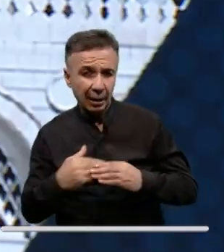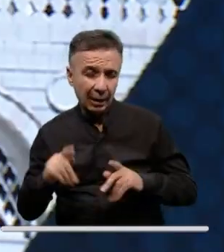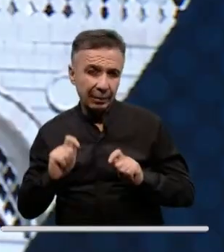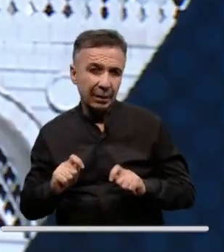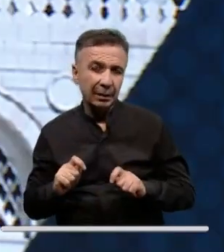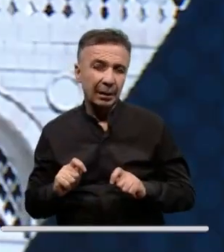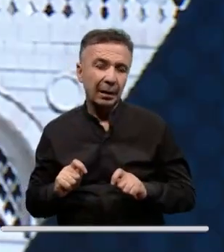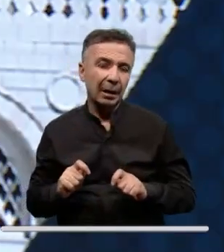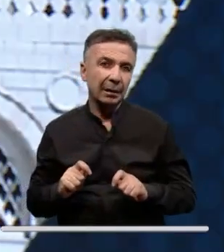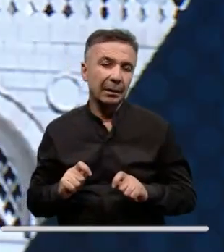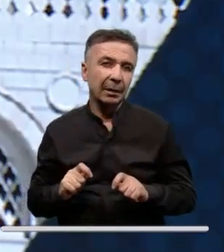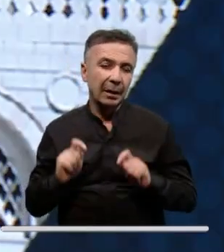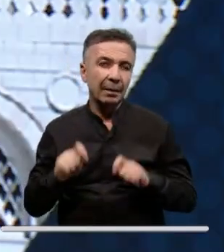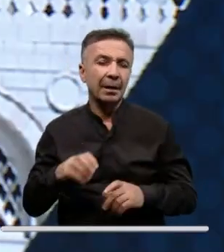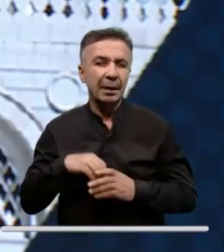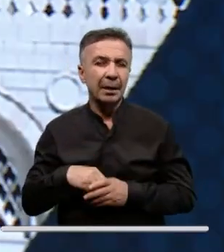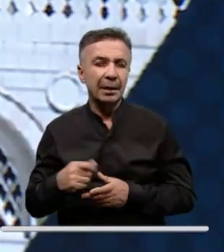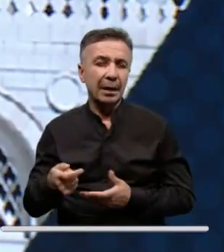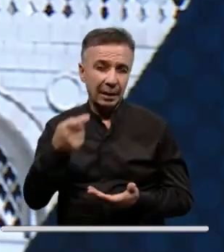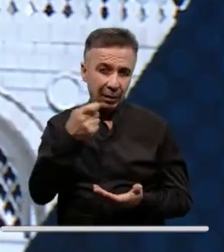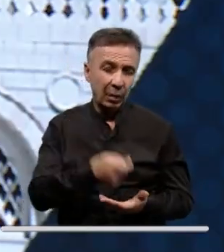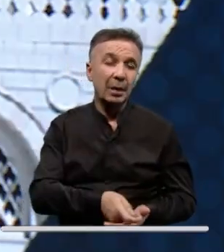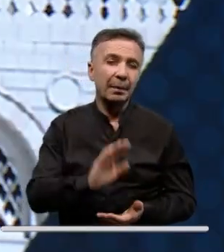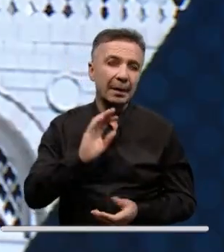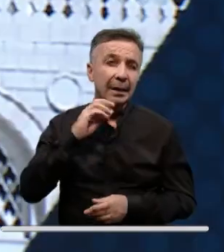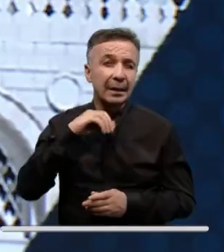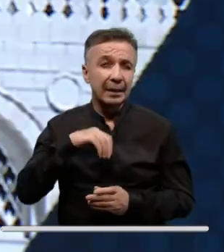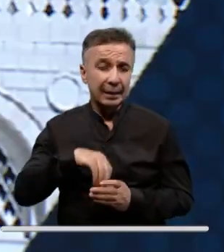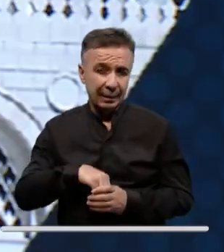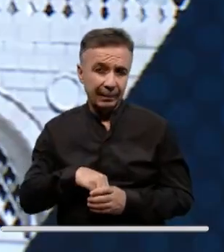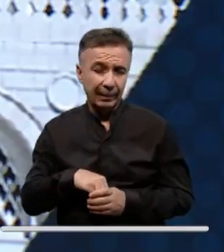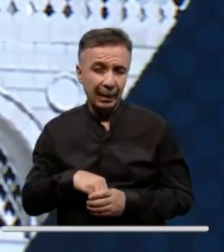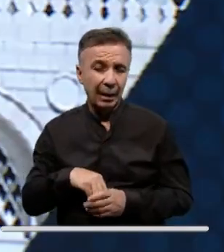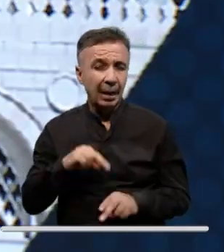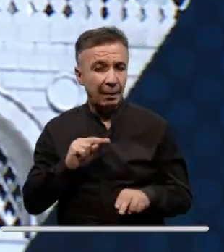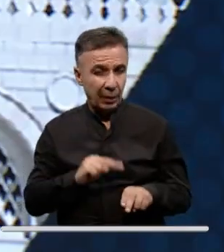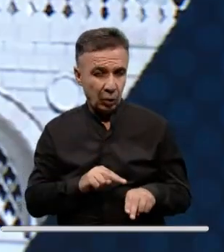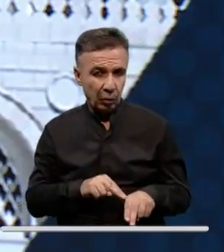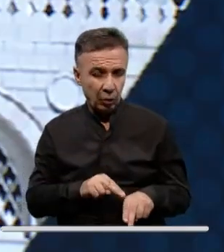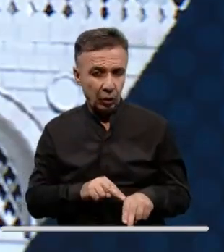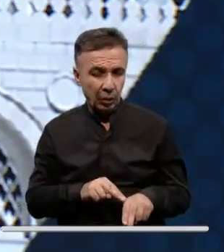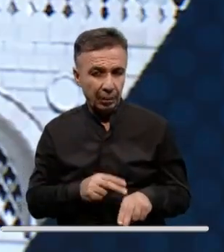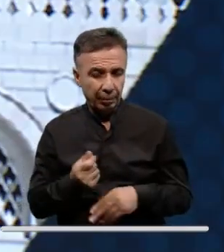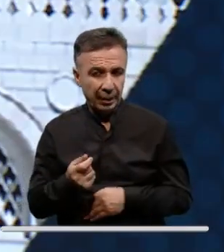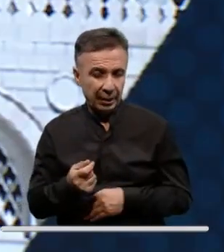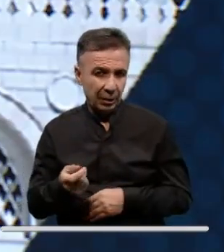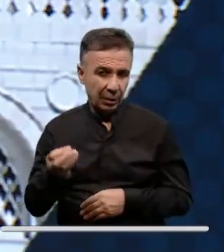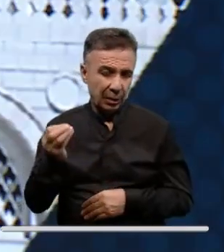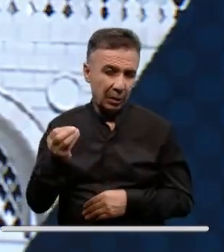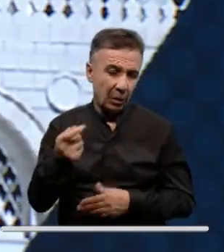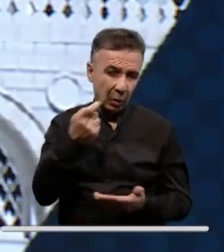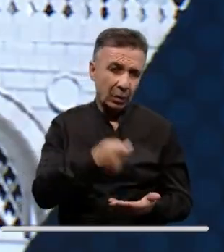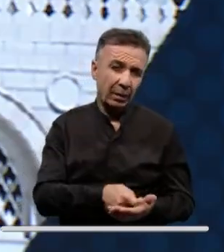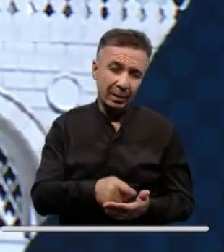üzerinden işlem yaptığınız için nakit ödemediğiniz için bir komisyon e ödemeniz gerekir Eee